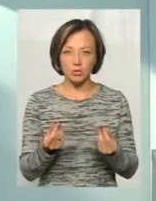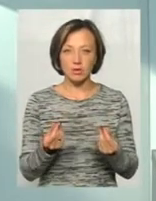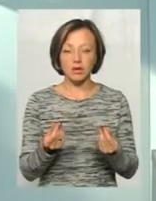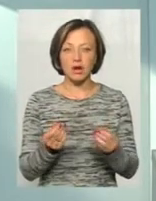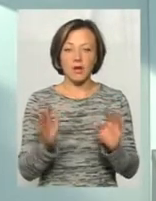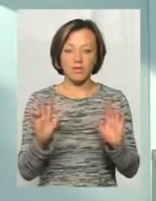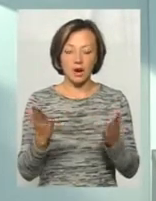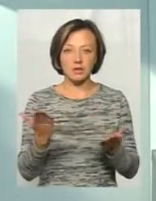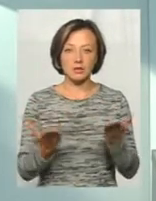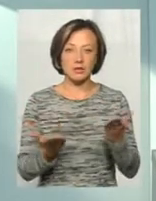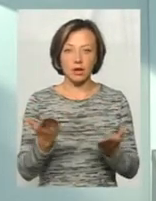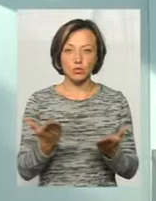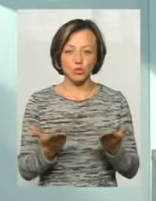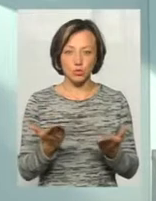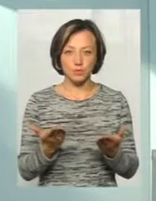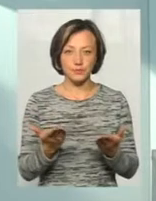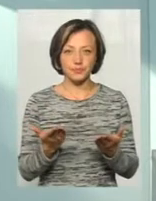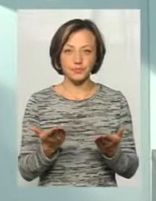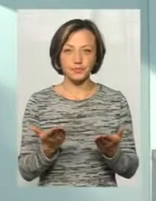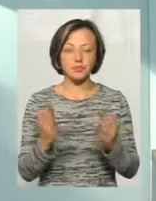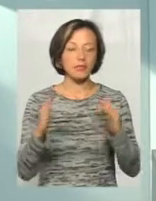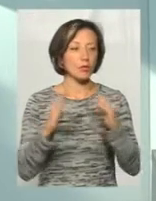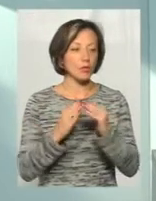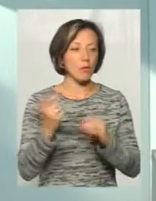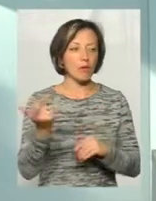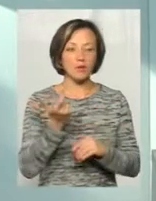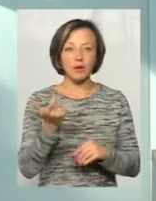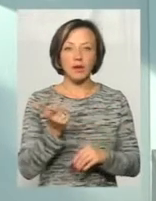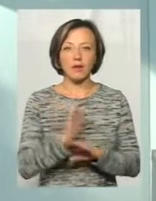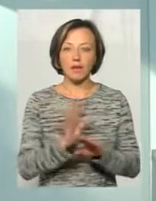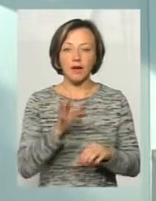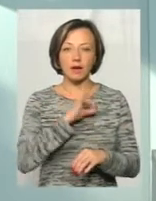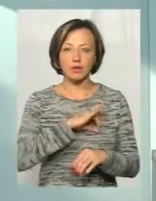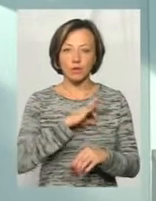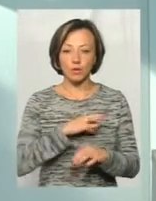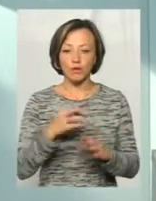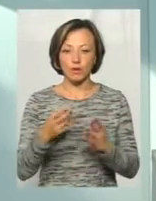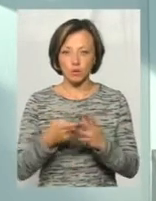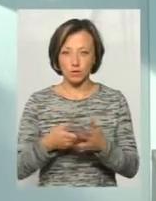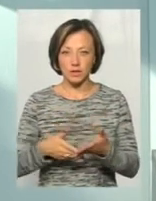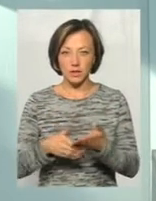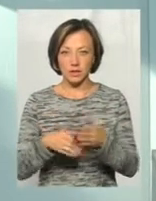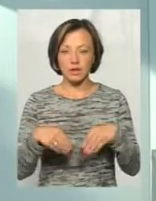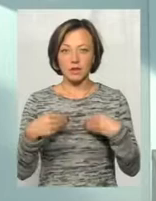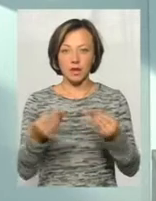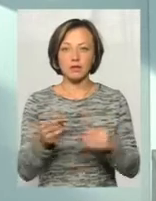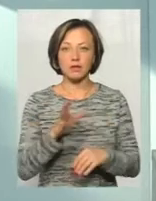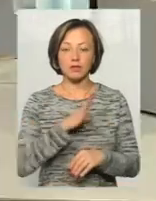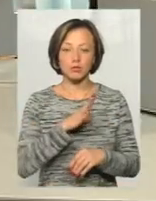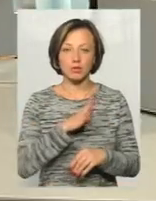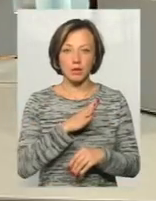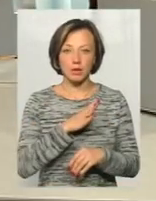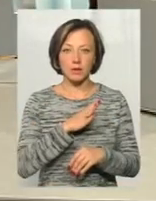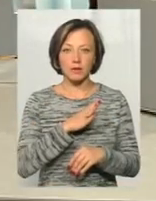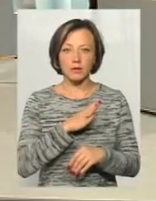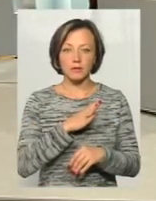у разі, якщо, скажімо так, домогосподарство не використовує ту субсидію, яку їм була призначена, яка